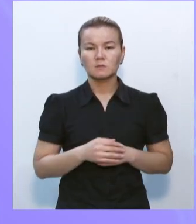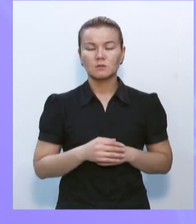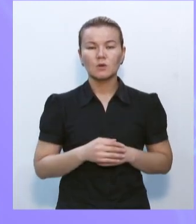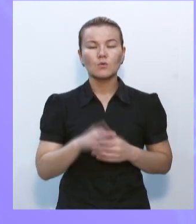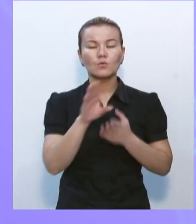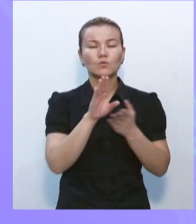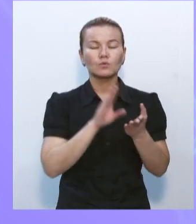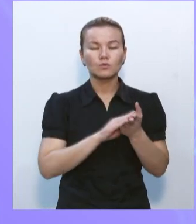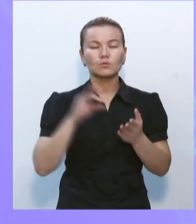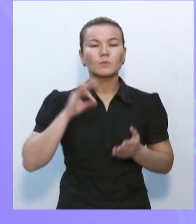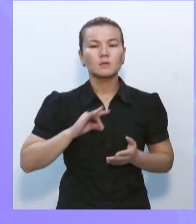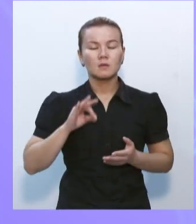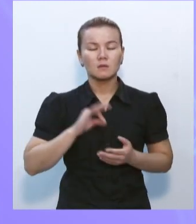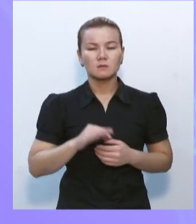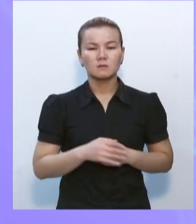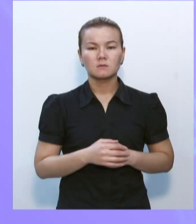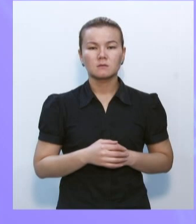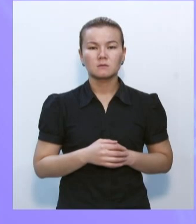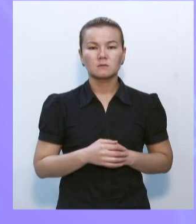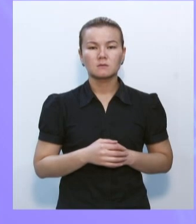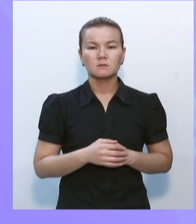Үлгүнү пайдалан.